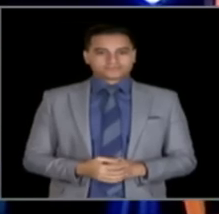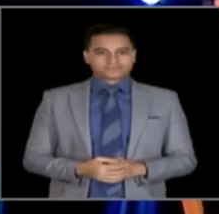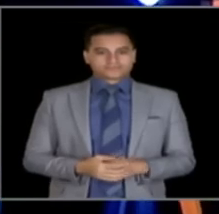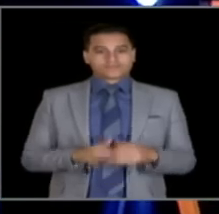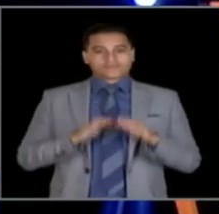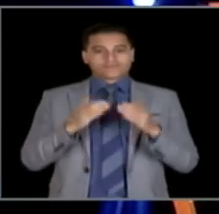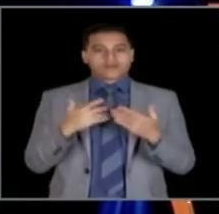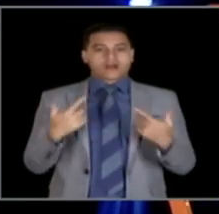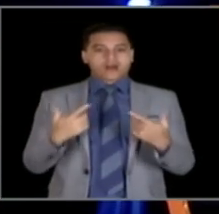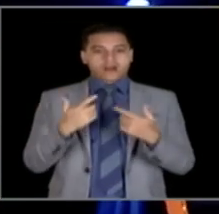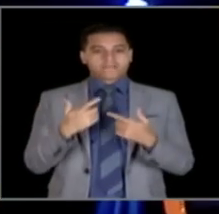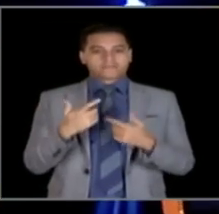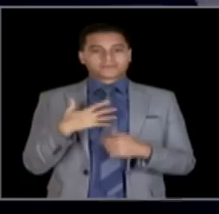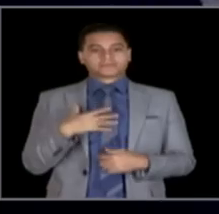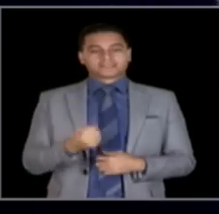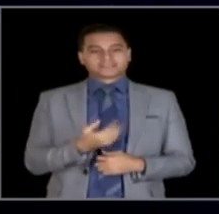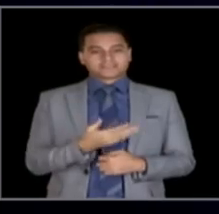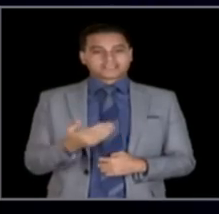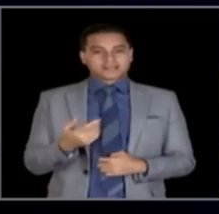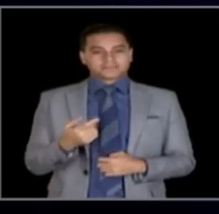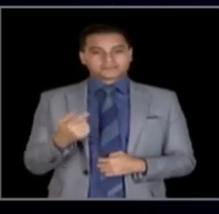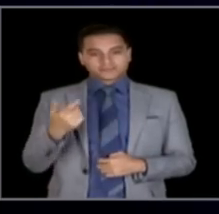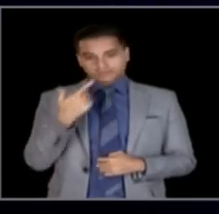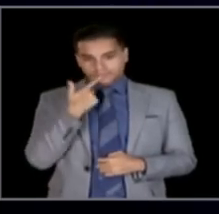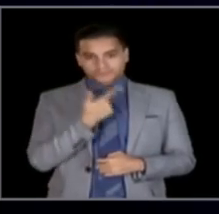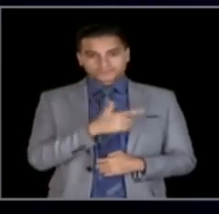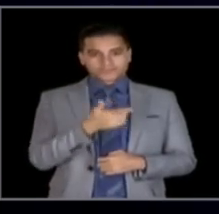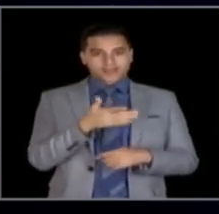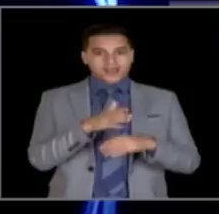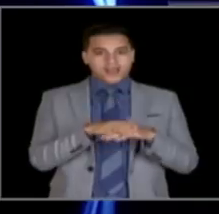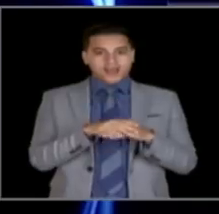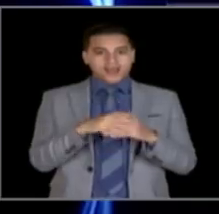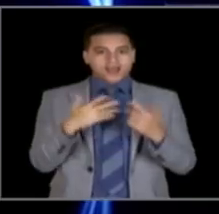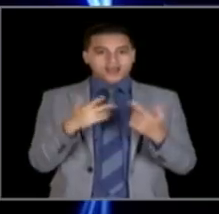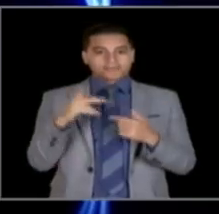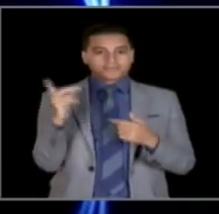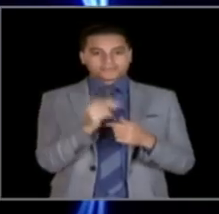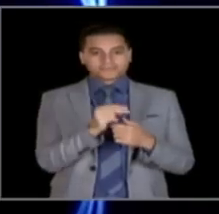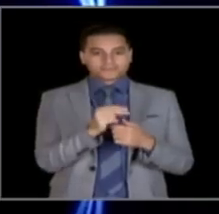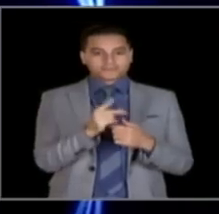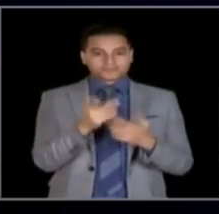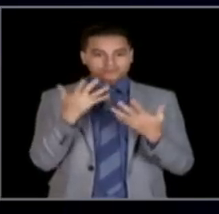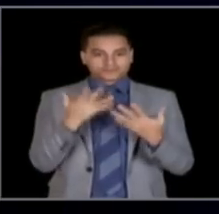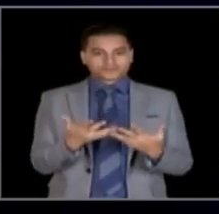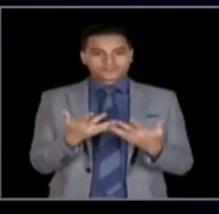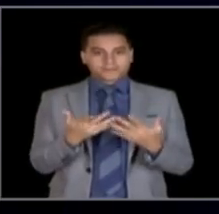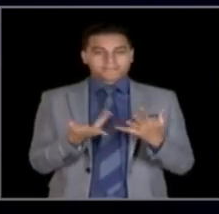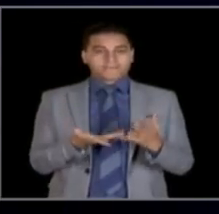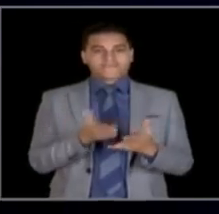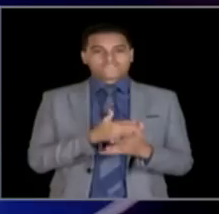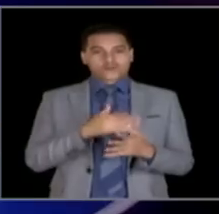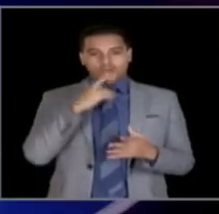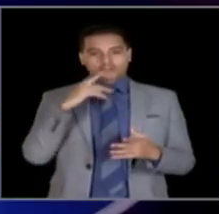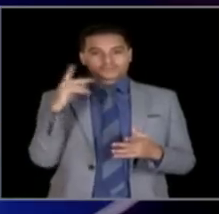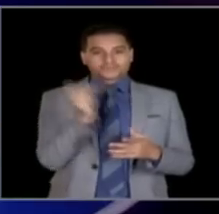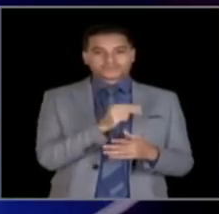فايتر الحمد لله على السلامه. الله يسلم حضرتك. بتعلنوا الحرب على التماسيح؟ لا احنا مسالمين. دقوا طبول الحرب مره واحده.